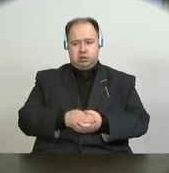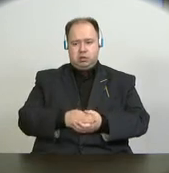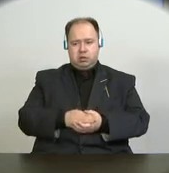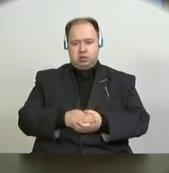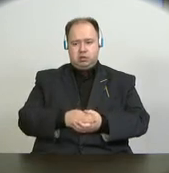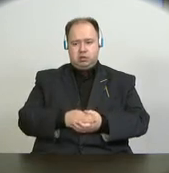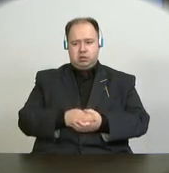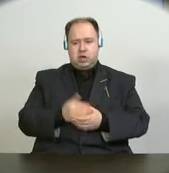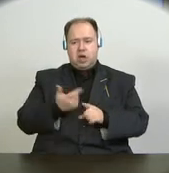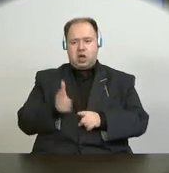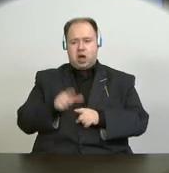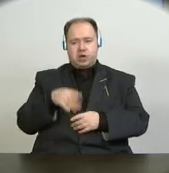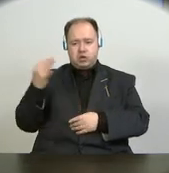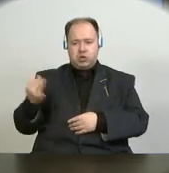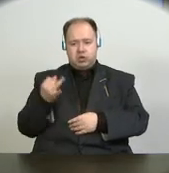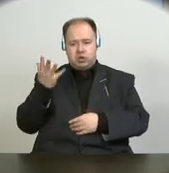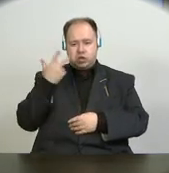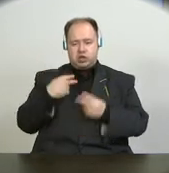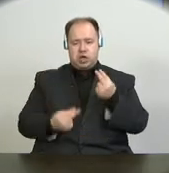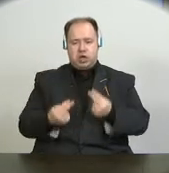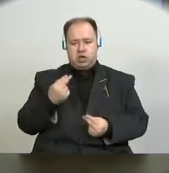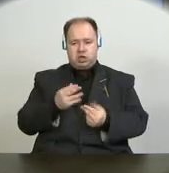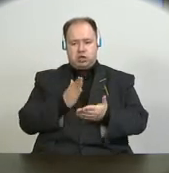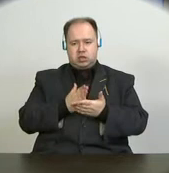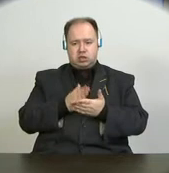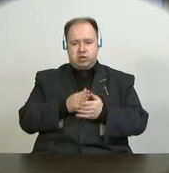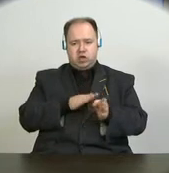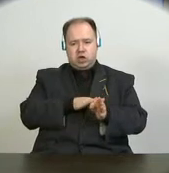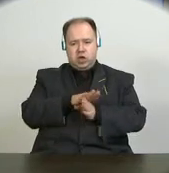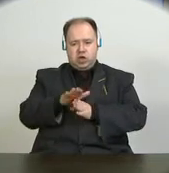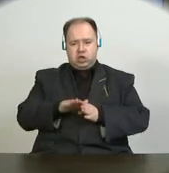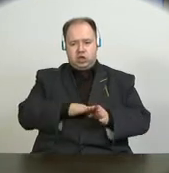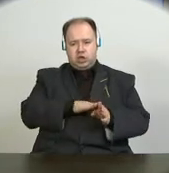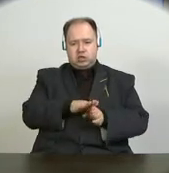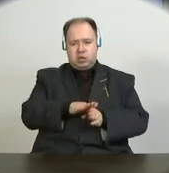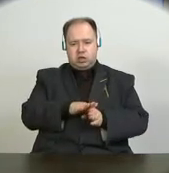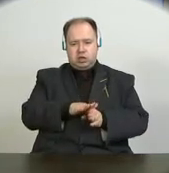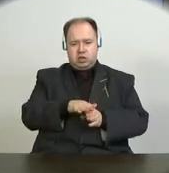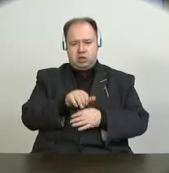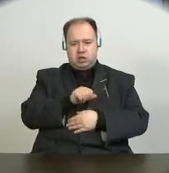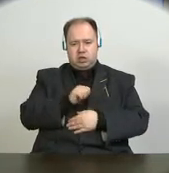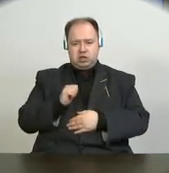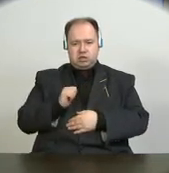гораздо интереснее когда играют собственного роста лес в единое целое с самим